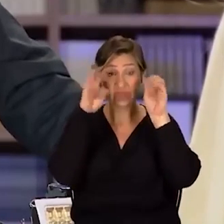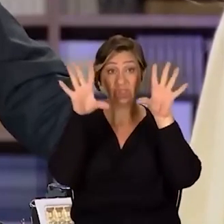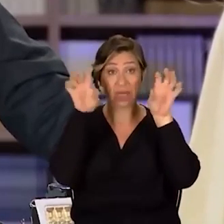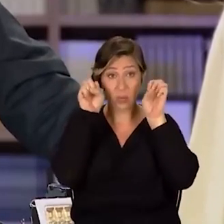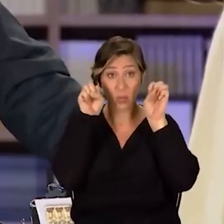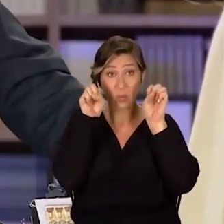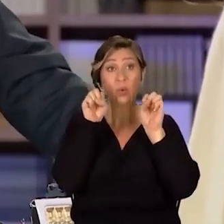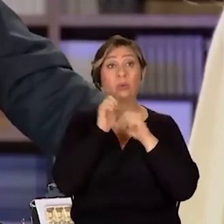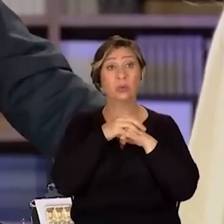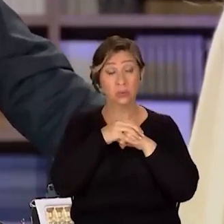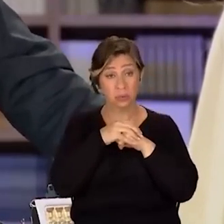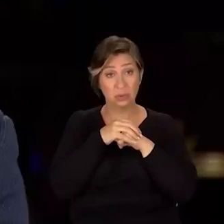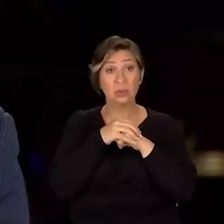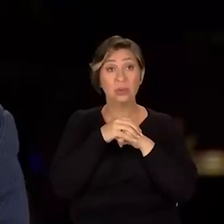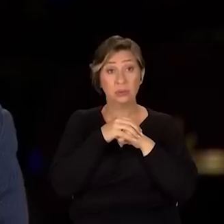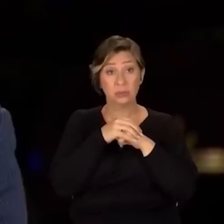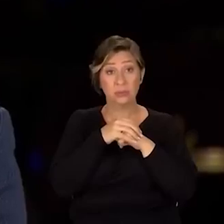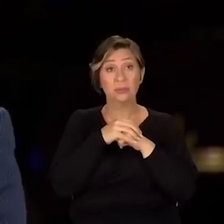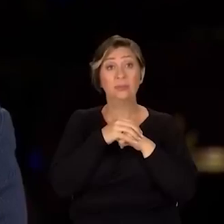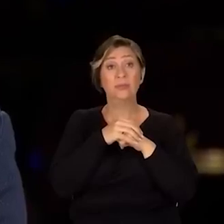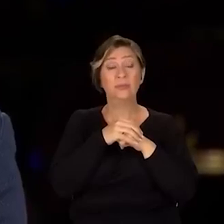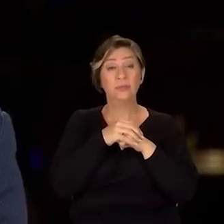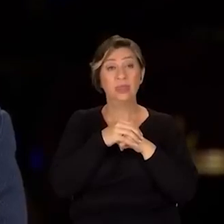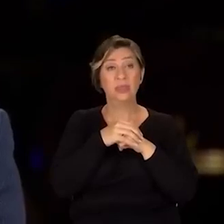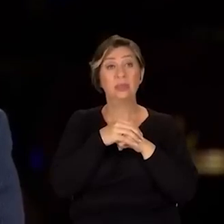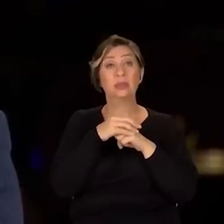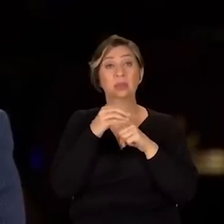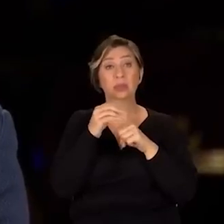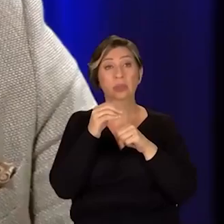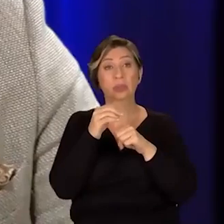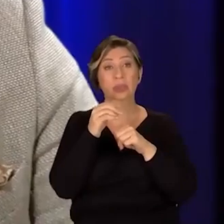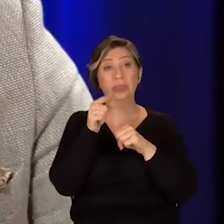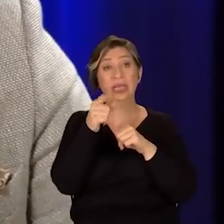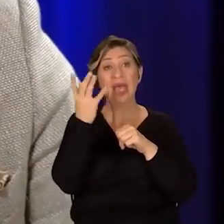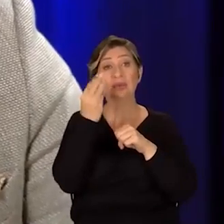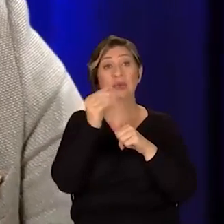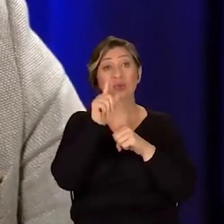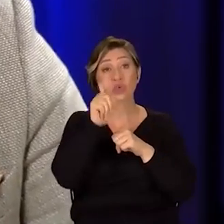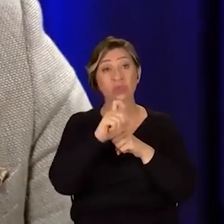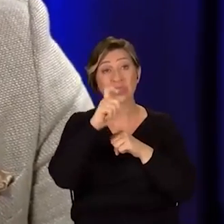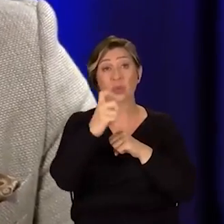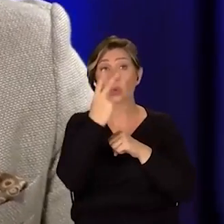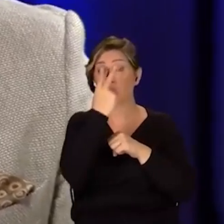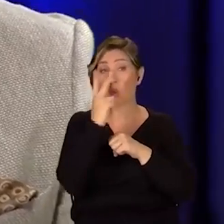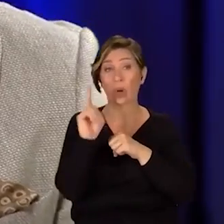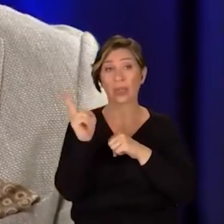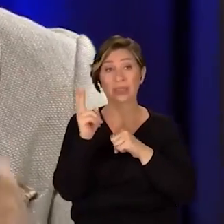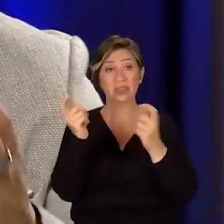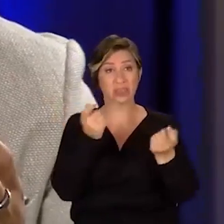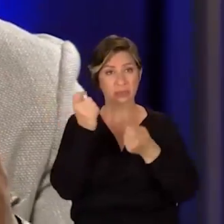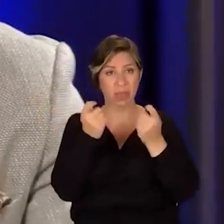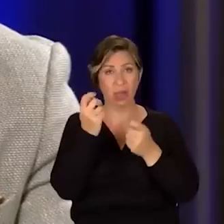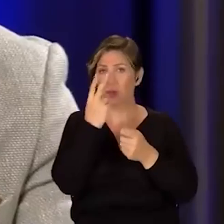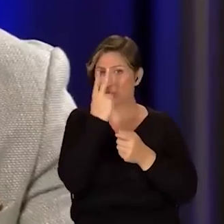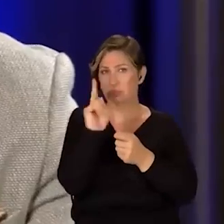İşte ona evet, anlatacağım. Evet. Göz kapalı olduğu halde ışık alıyor. Körler, Işığa duyarlı. Bunun için işte sizin en güzel sorunuza cevap körlerdeki çalışma. Yani